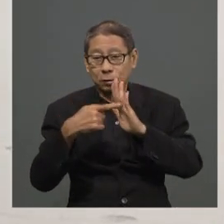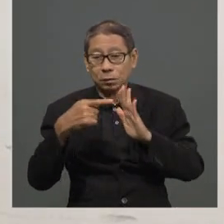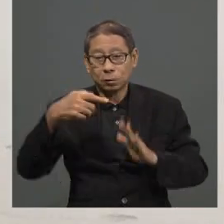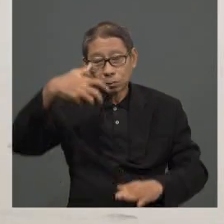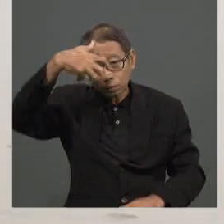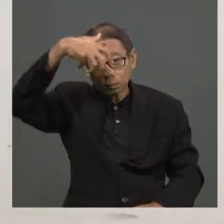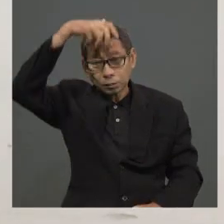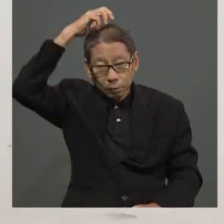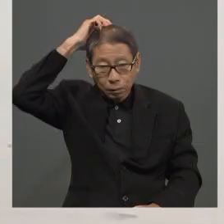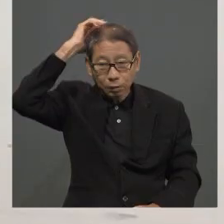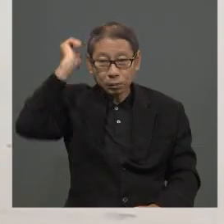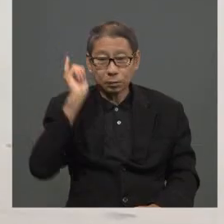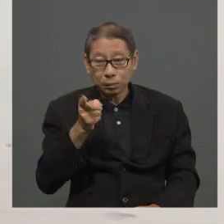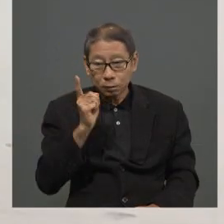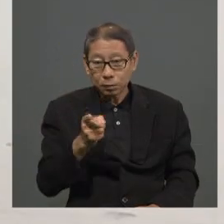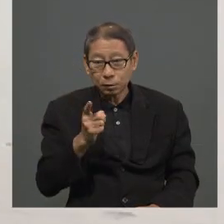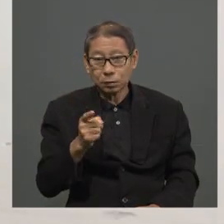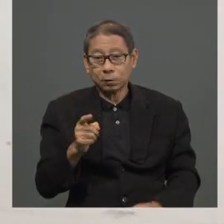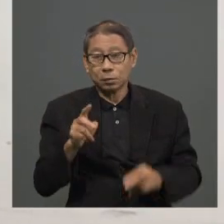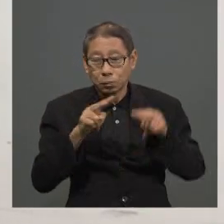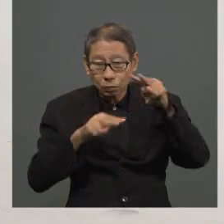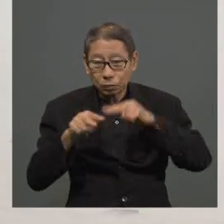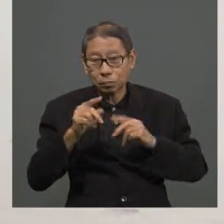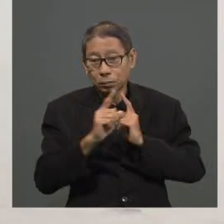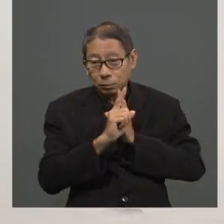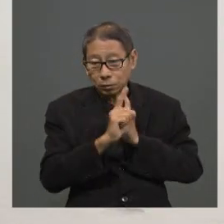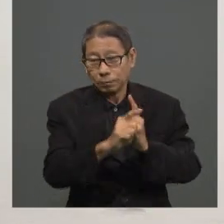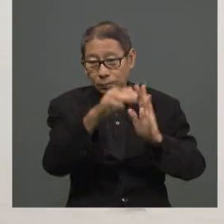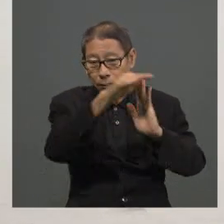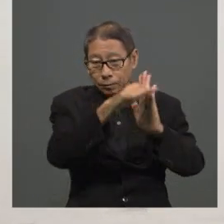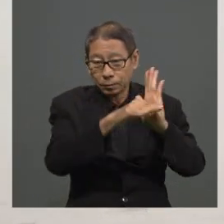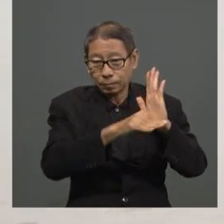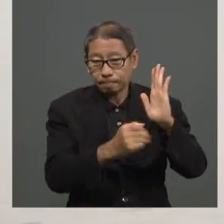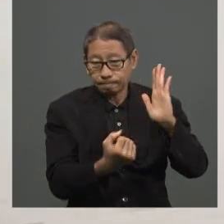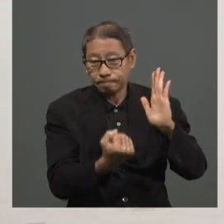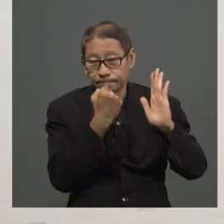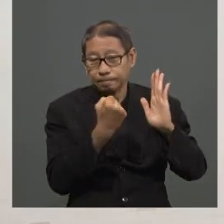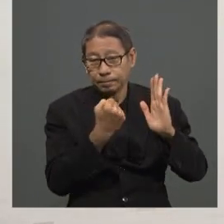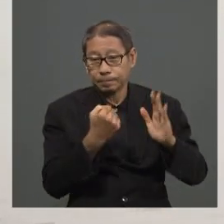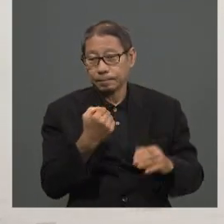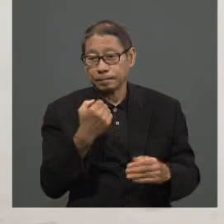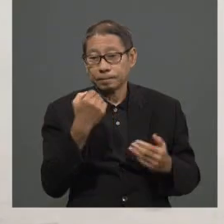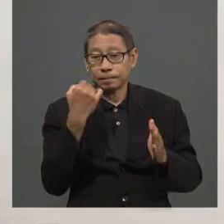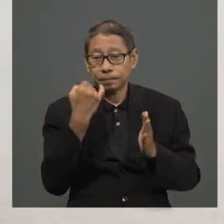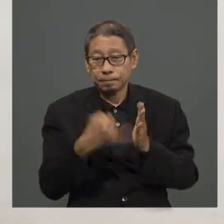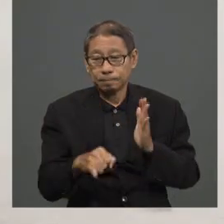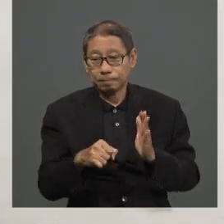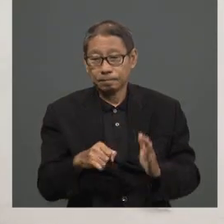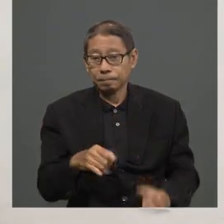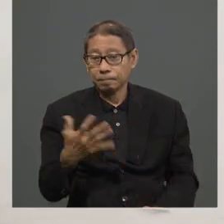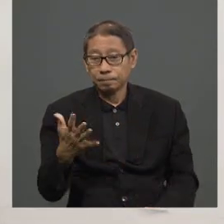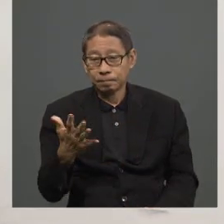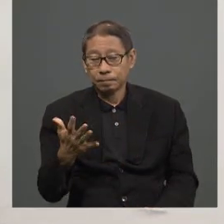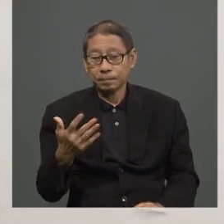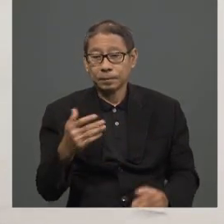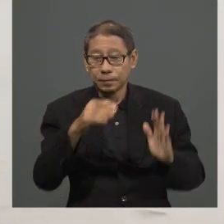งๆและวันนั้นเจ้าหน้าที่ตรวจสภาพตามขั้นตอนทุกอย่างอย่างเข้มงวดจริงๆไม่มีหละหลวมไม่มีตรวจทิปตามขั้น